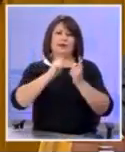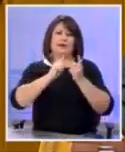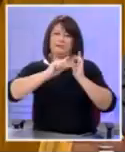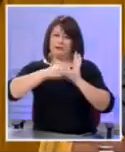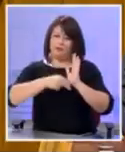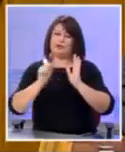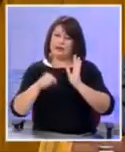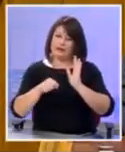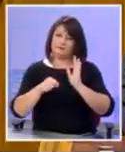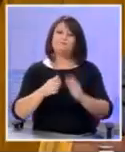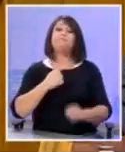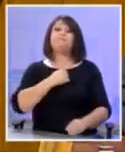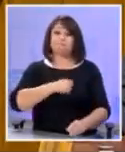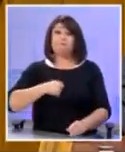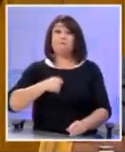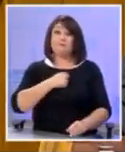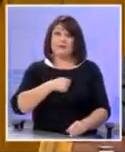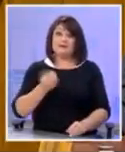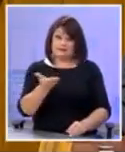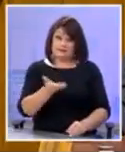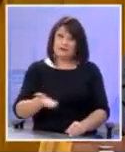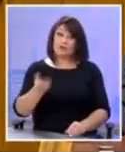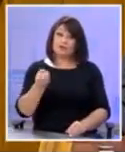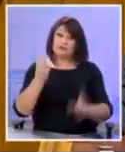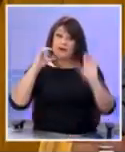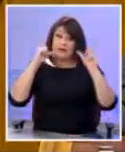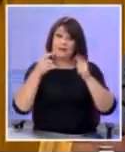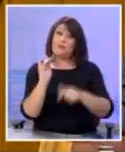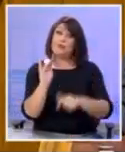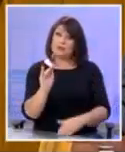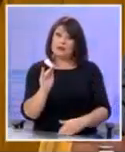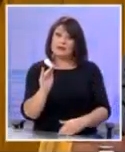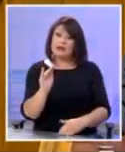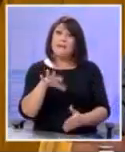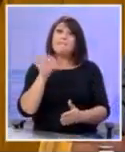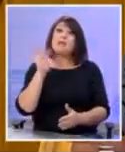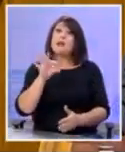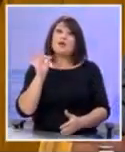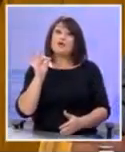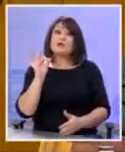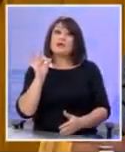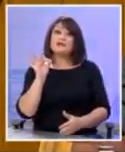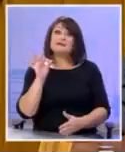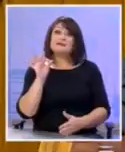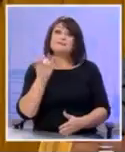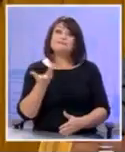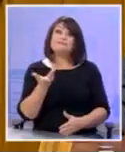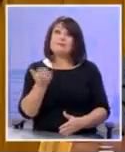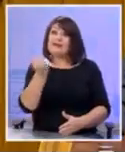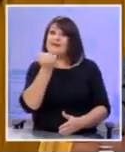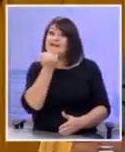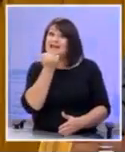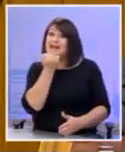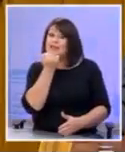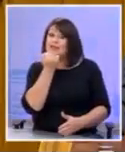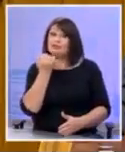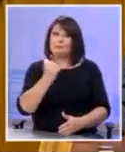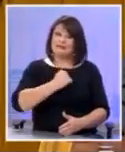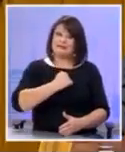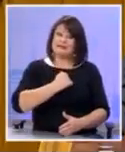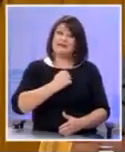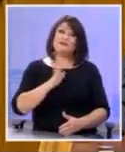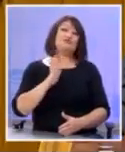μνημονίων. Δυστυχώς για εσάς, κύριοι της Νέας Δημοκρατίας, οι επιλογές αυτές δεν έγιναν από λάθος εκτιμήσεις, αλλά